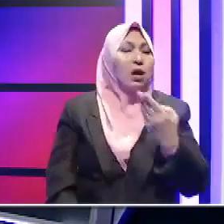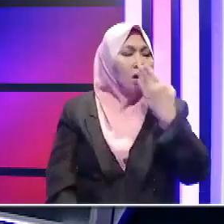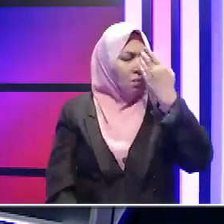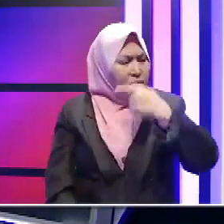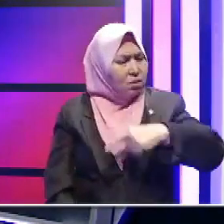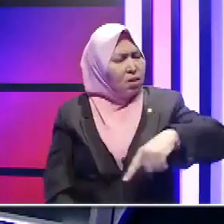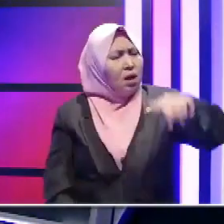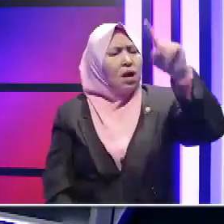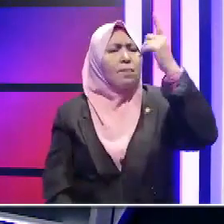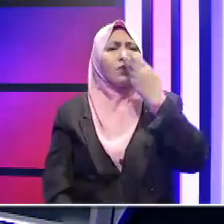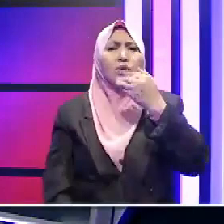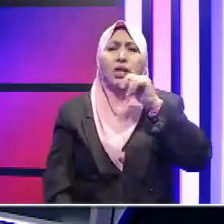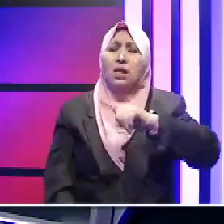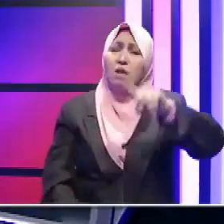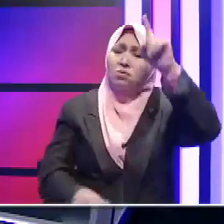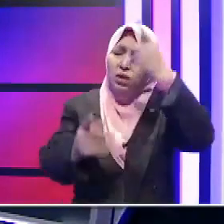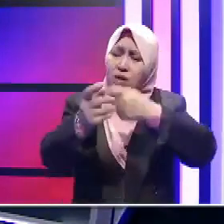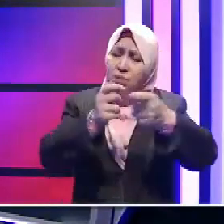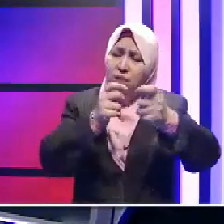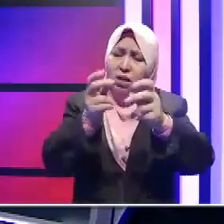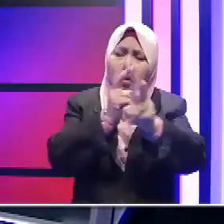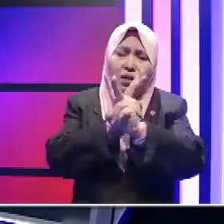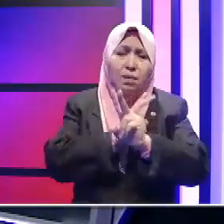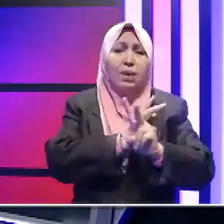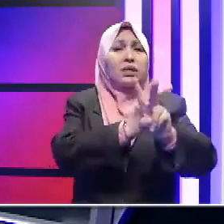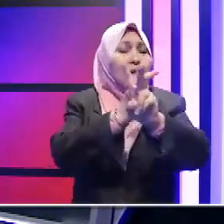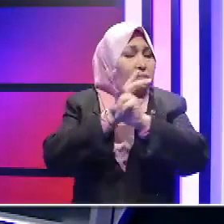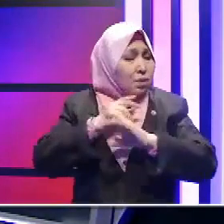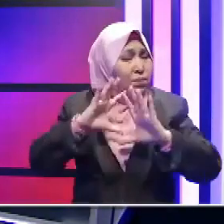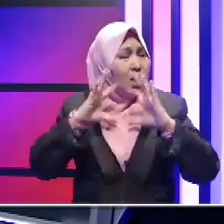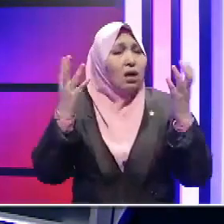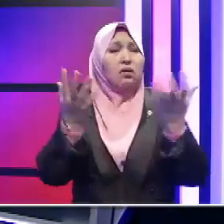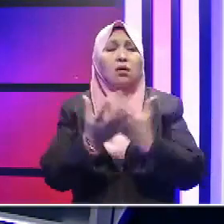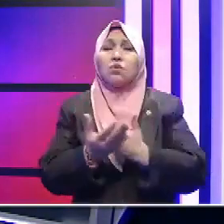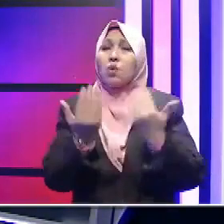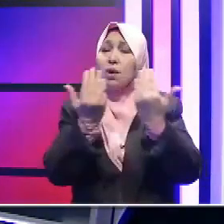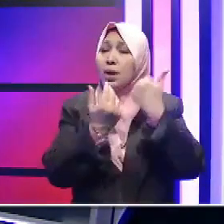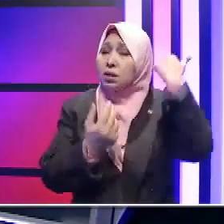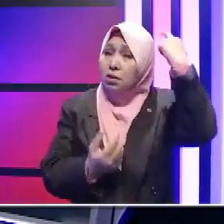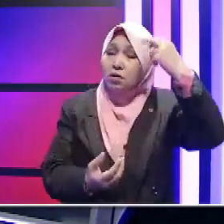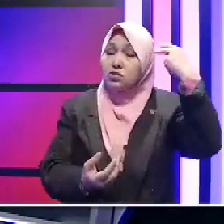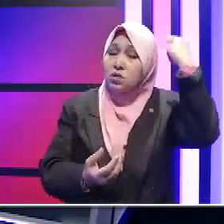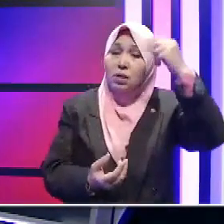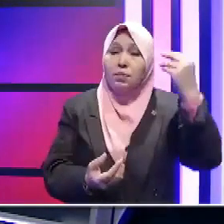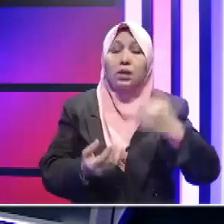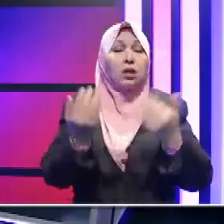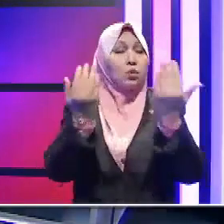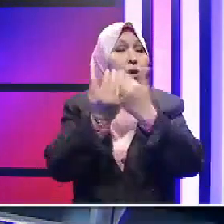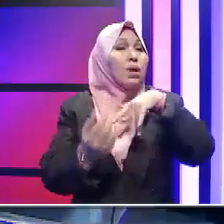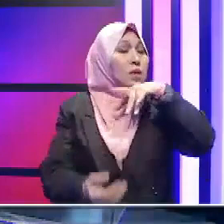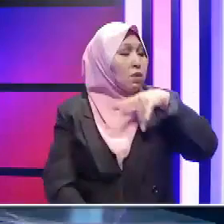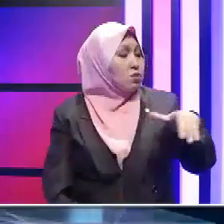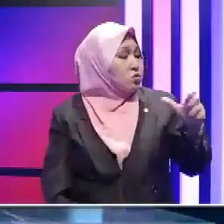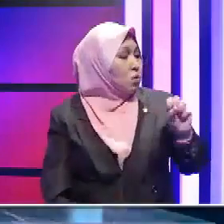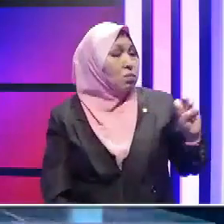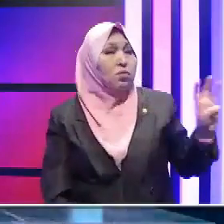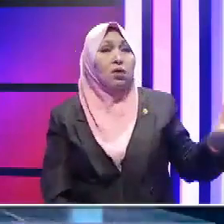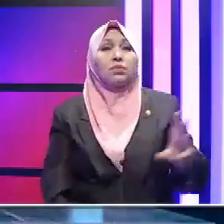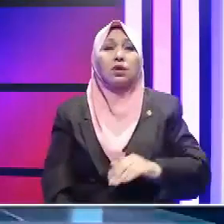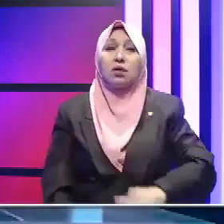Alhamdulillahirobbil alamin washolatu wassalamu ala rosulillah wa ala alihi wasohbihi wabarik wasallim